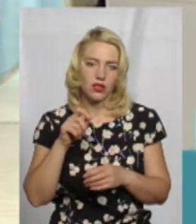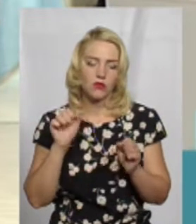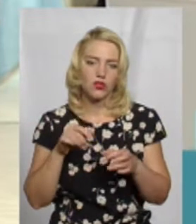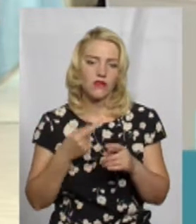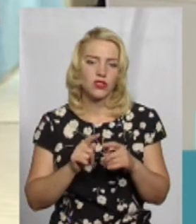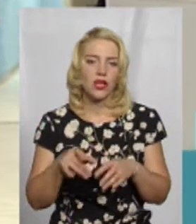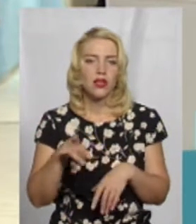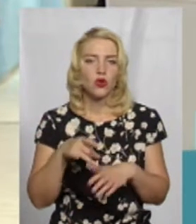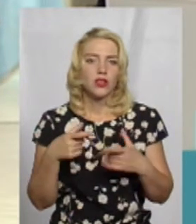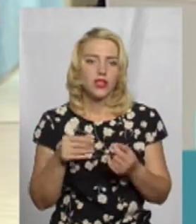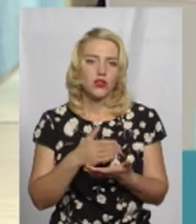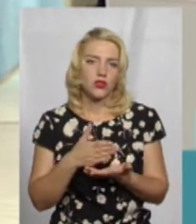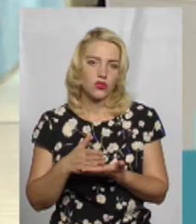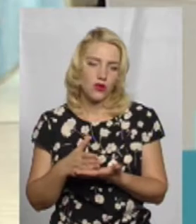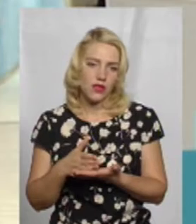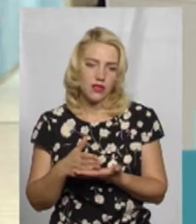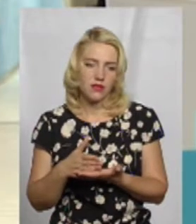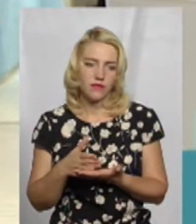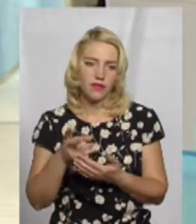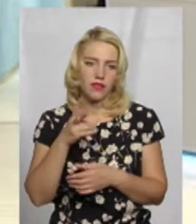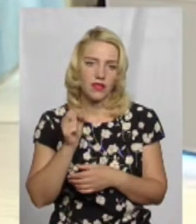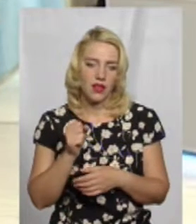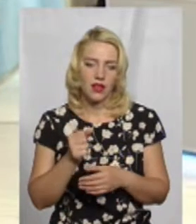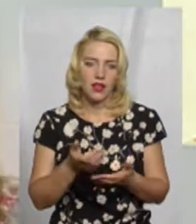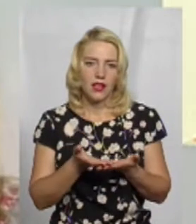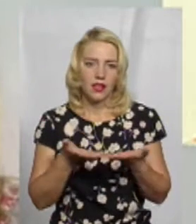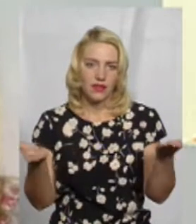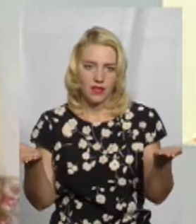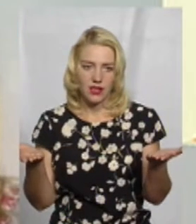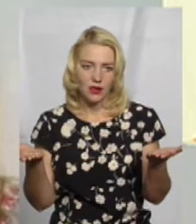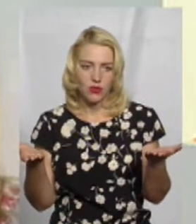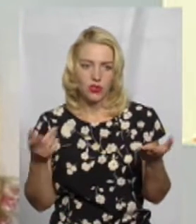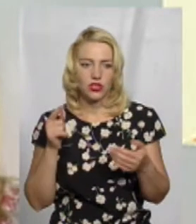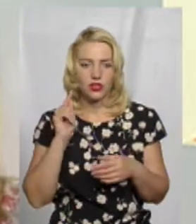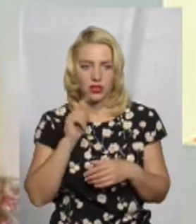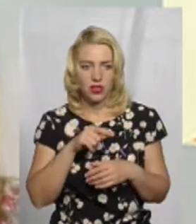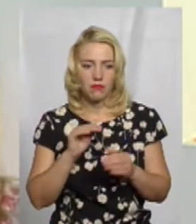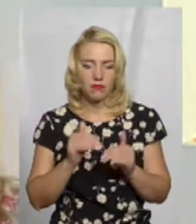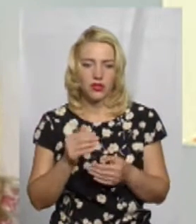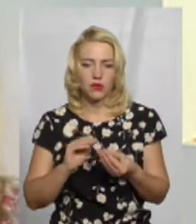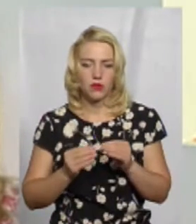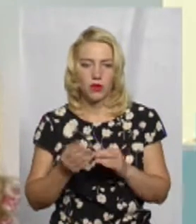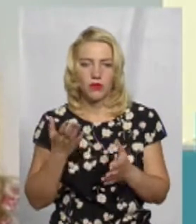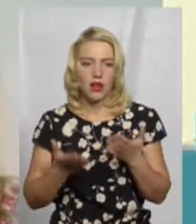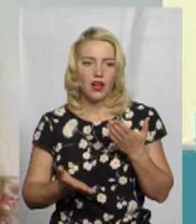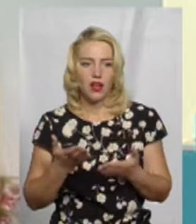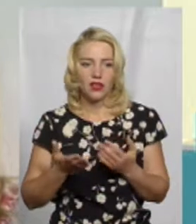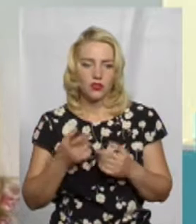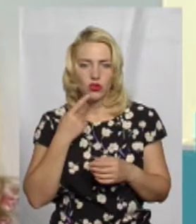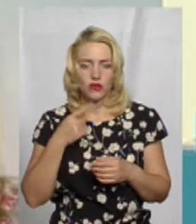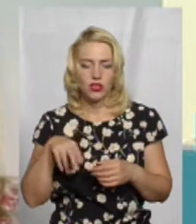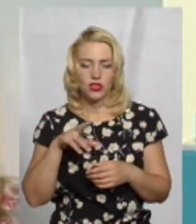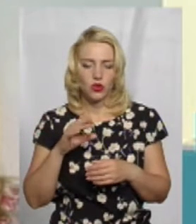які вони розташовані на рівнинній площині, можливо, там менше проблем. Але якщо до